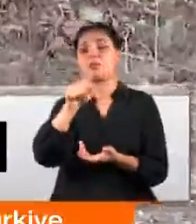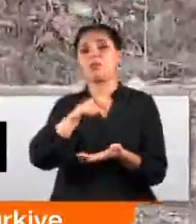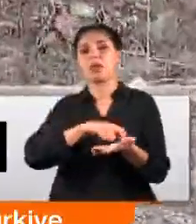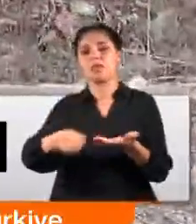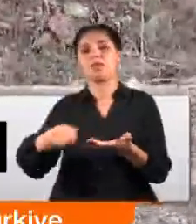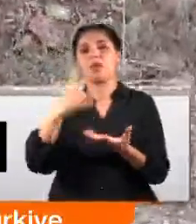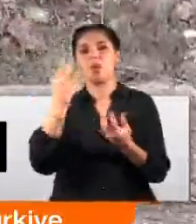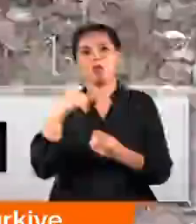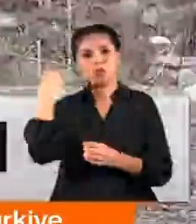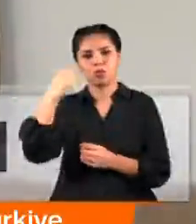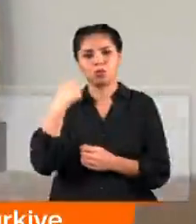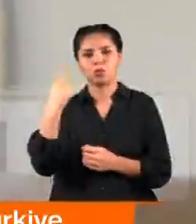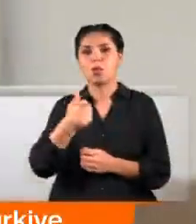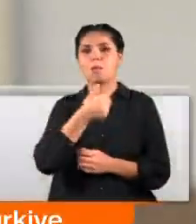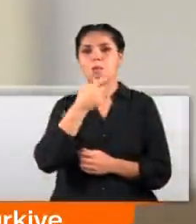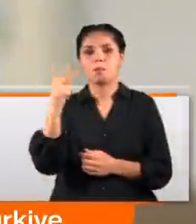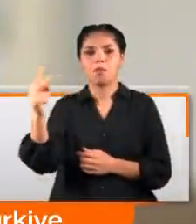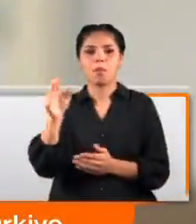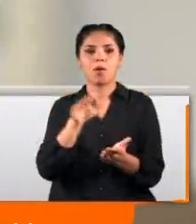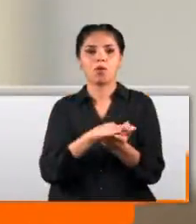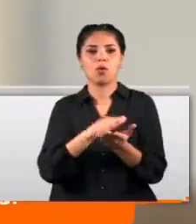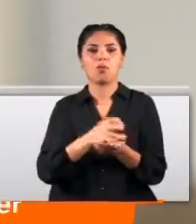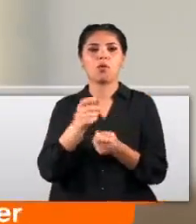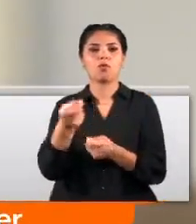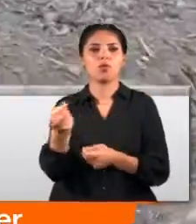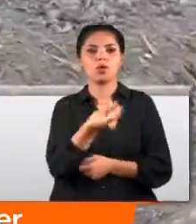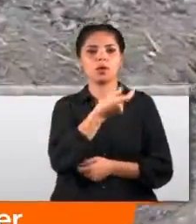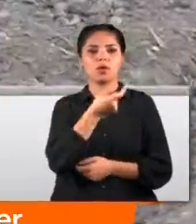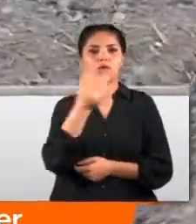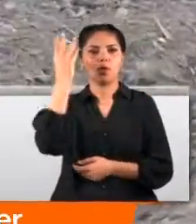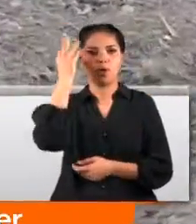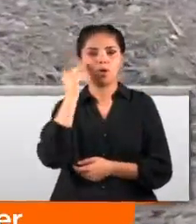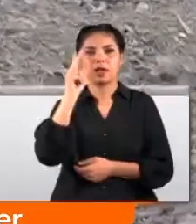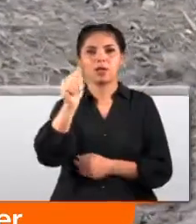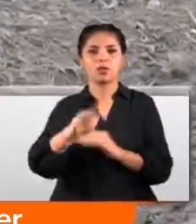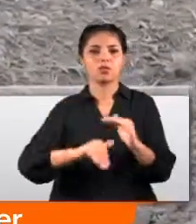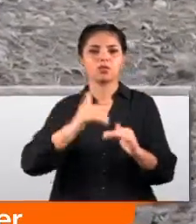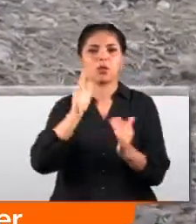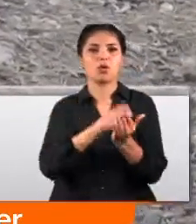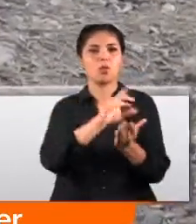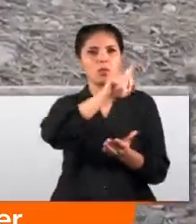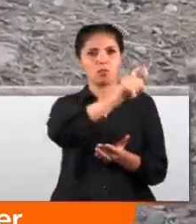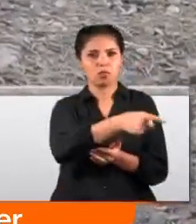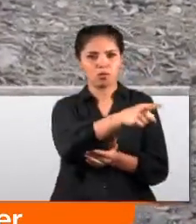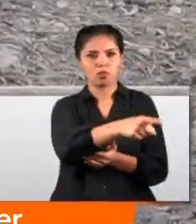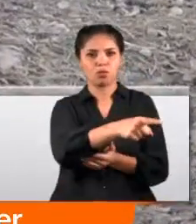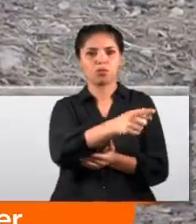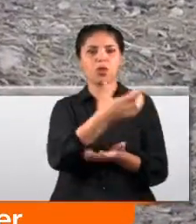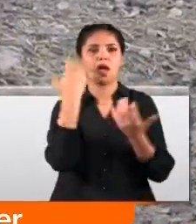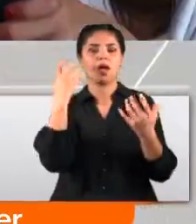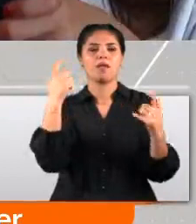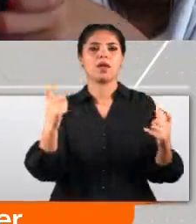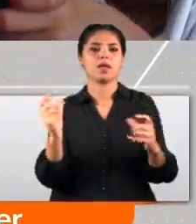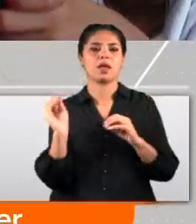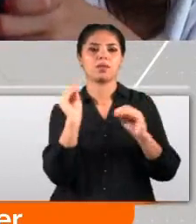Veysel Eviz bahse konu köpeğin kaçırıldığını öğrendi. Israrıyla 2 günün ardından onu buldu ve barınağa teslim